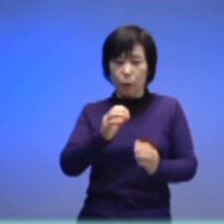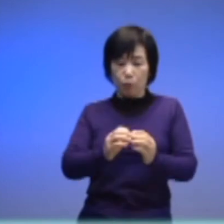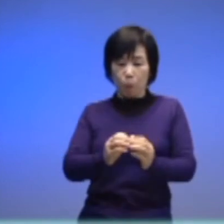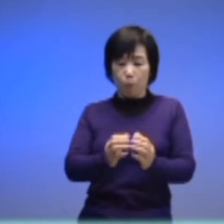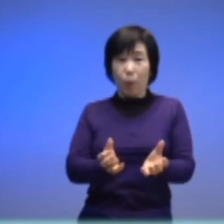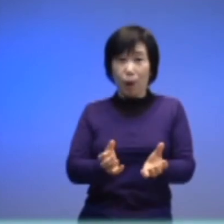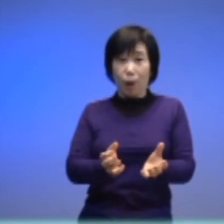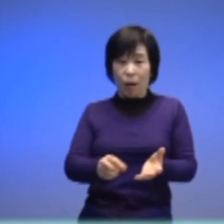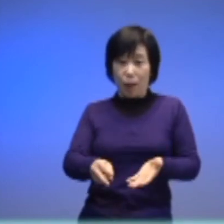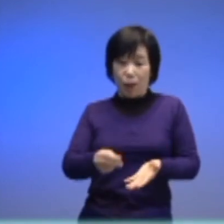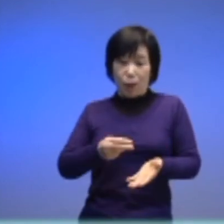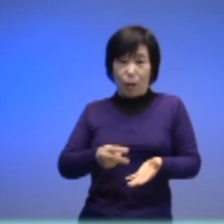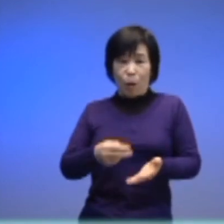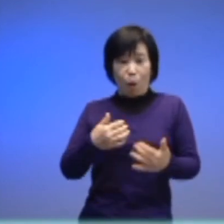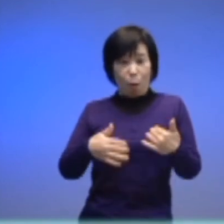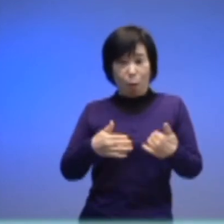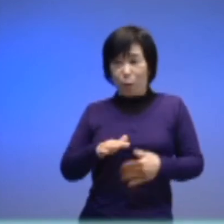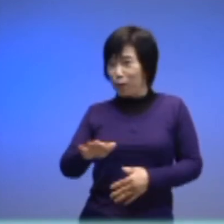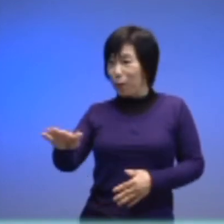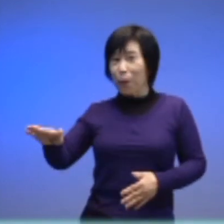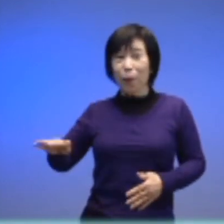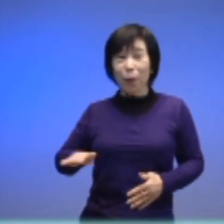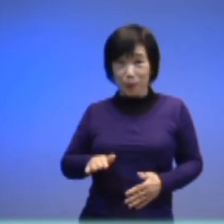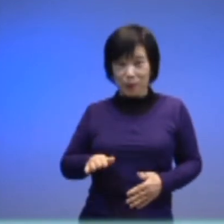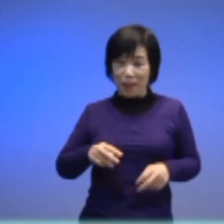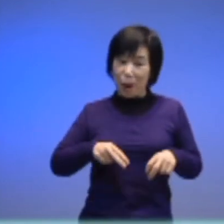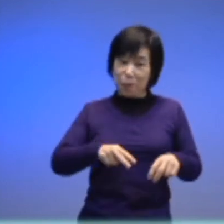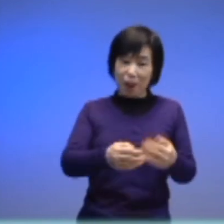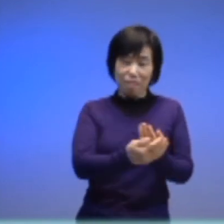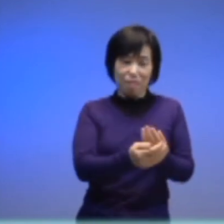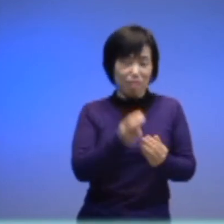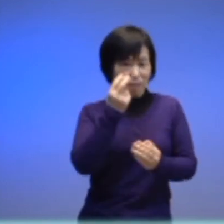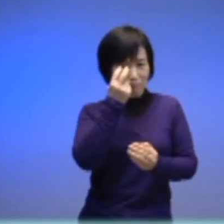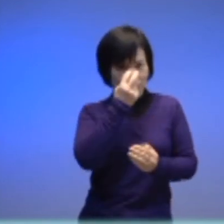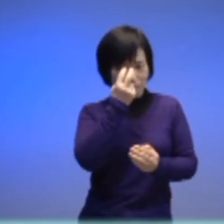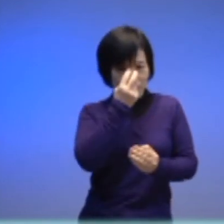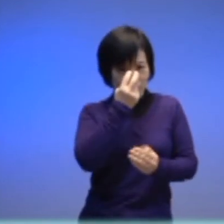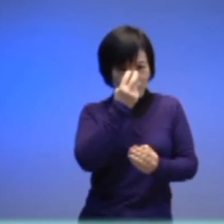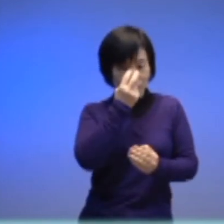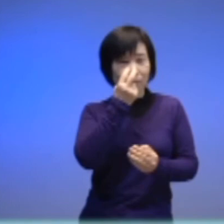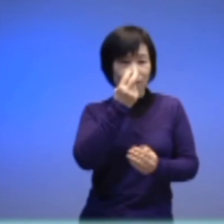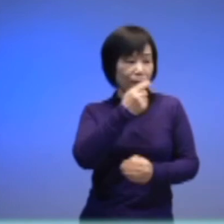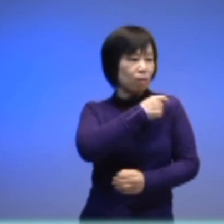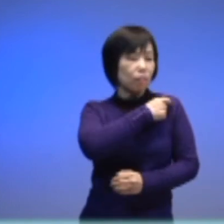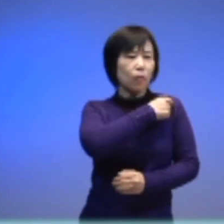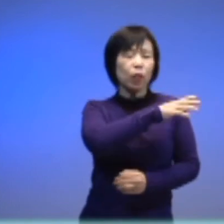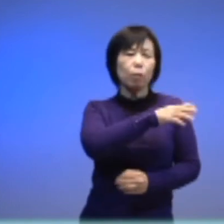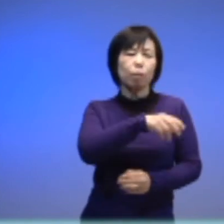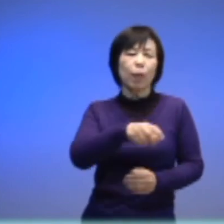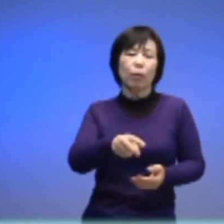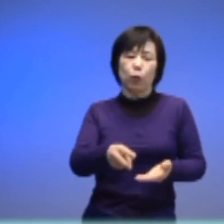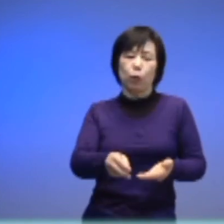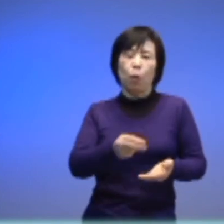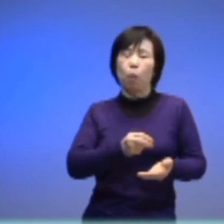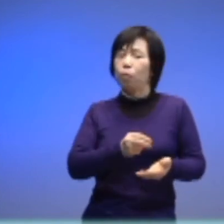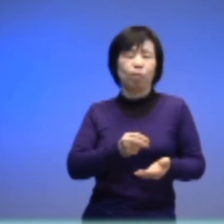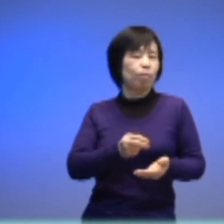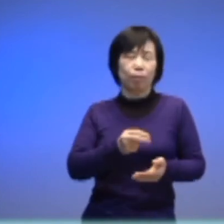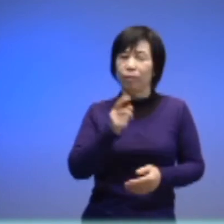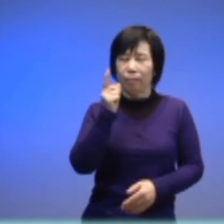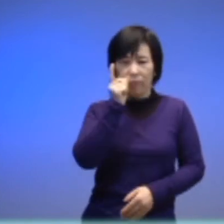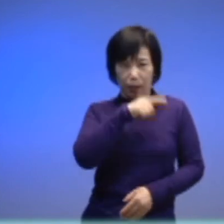ようにボランティアの人たちが管理しているんです。せやから栗は勝手に取らないでください